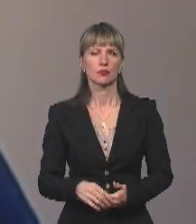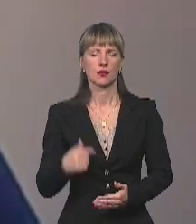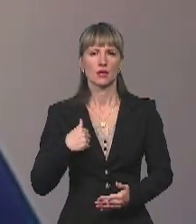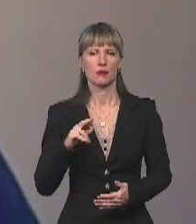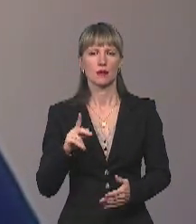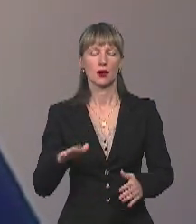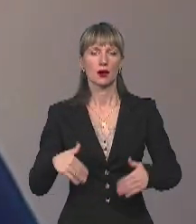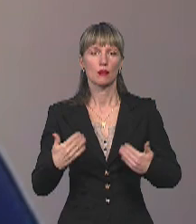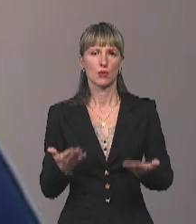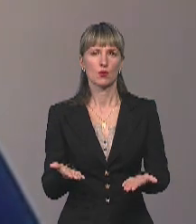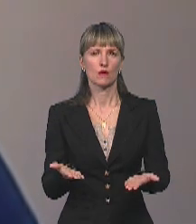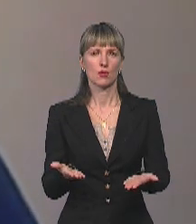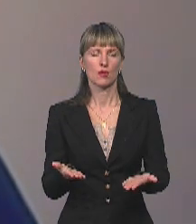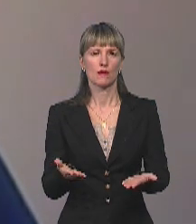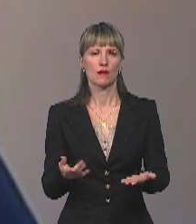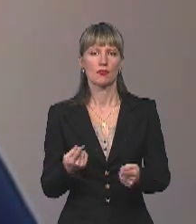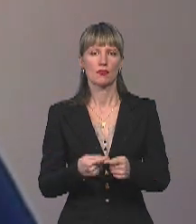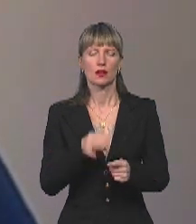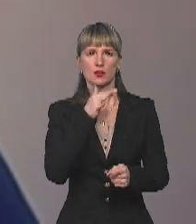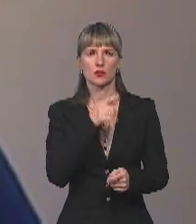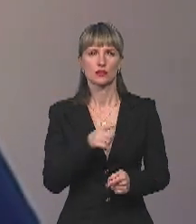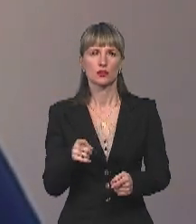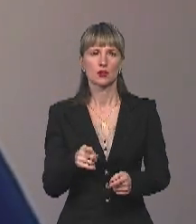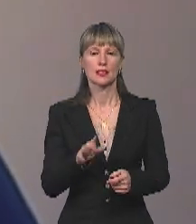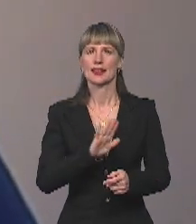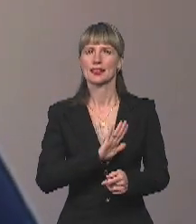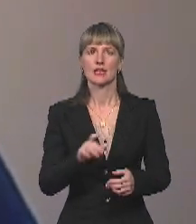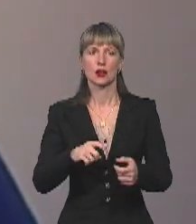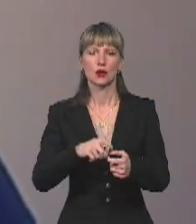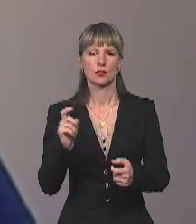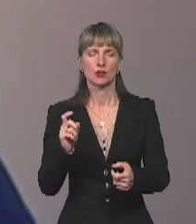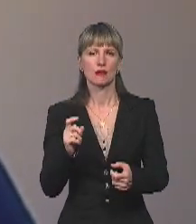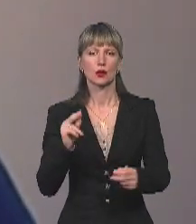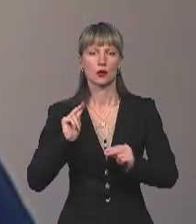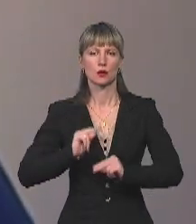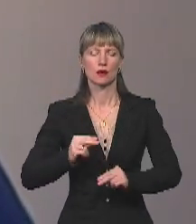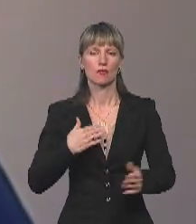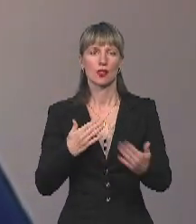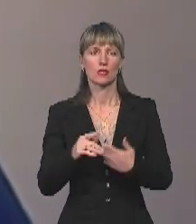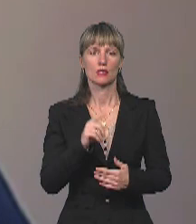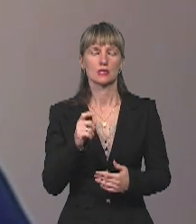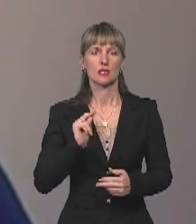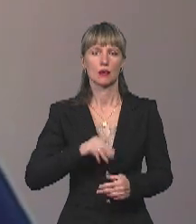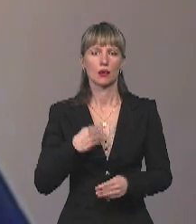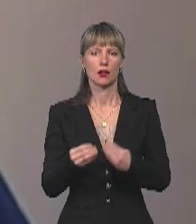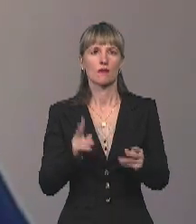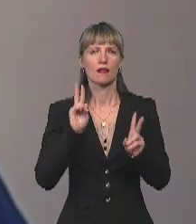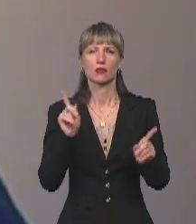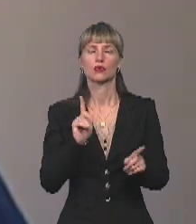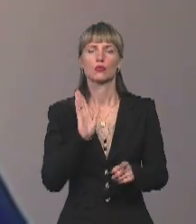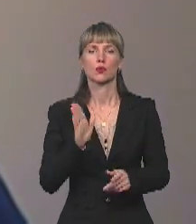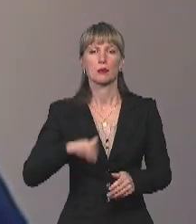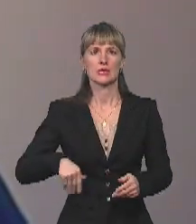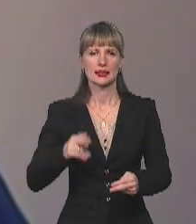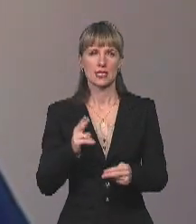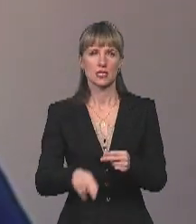рекомендував в даний час не розривати трудових відносин з роботодавцем, тому що невідомо, що буде після закінчення